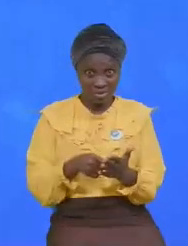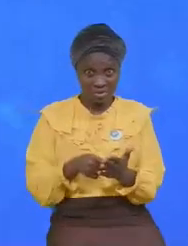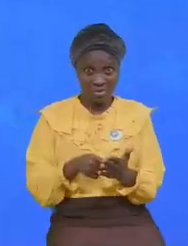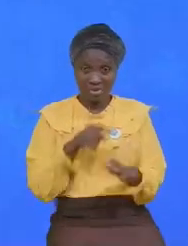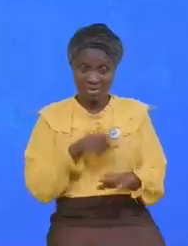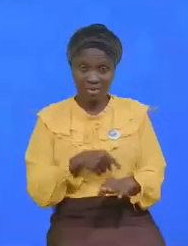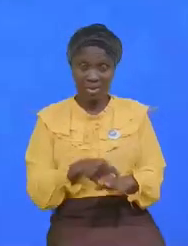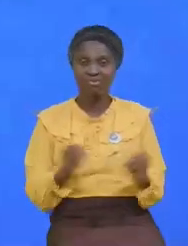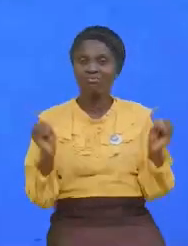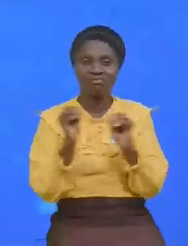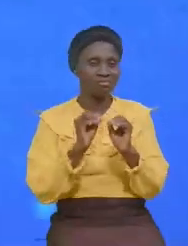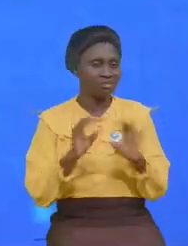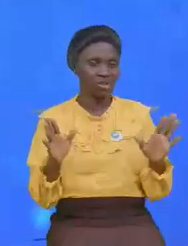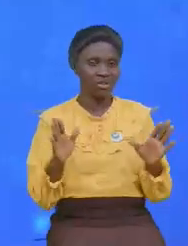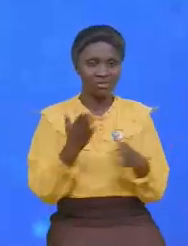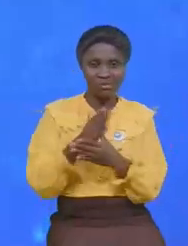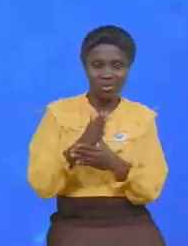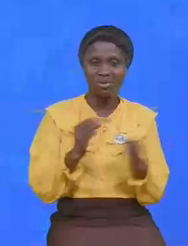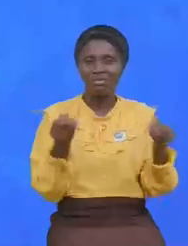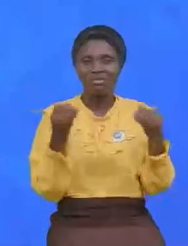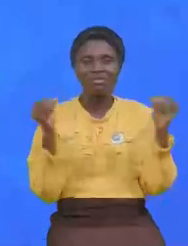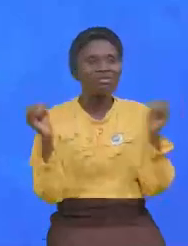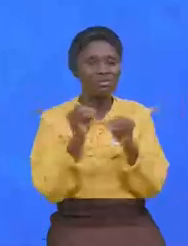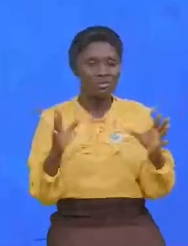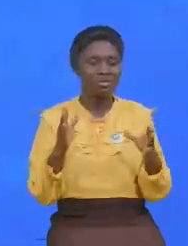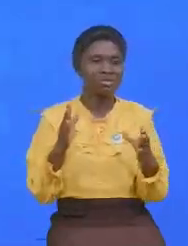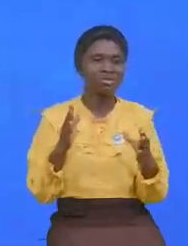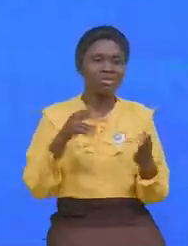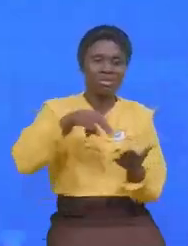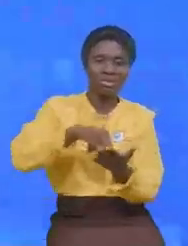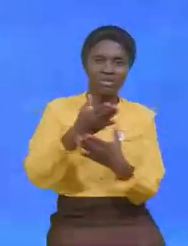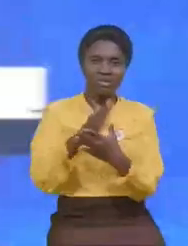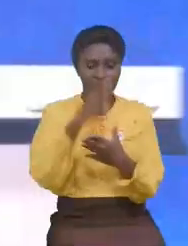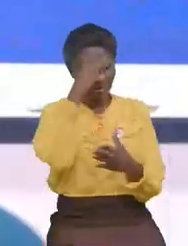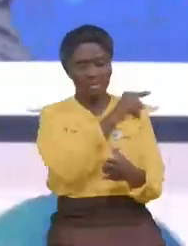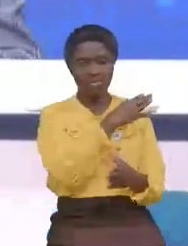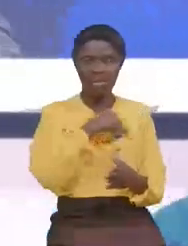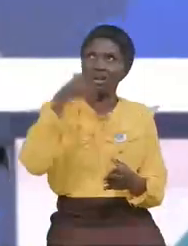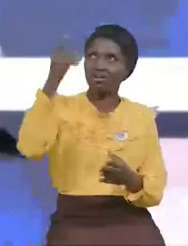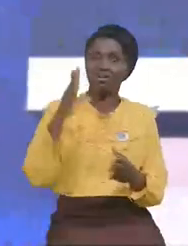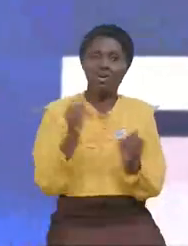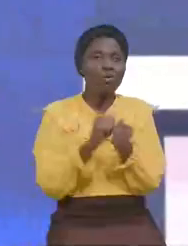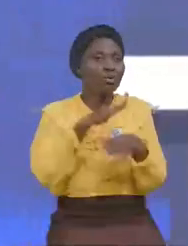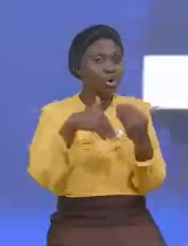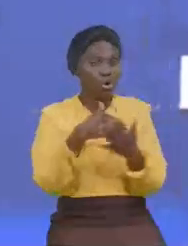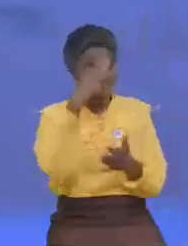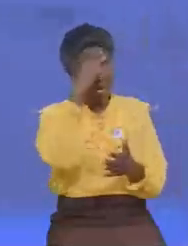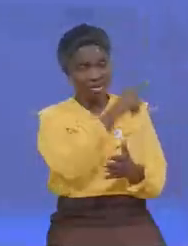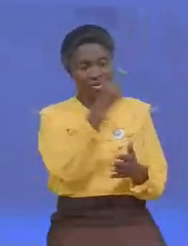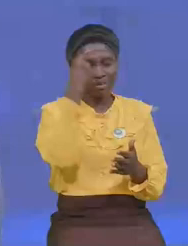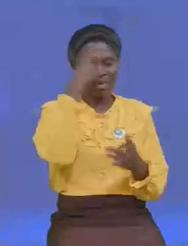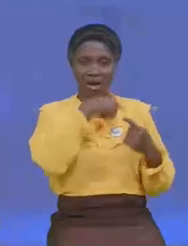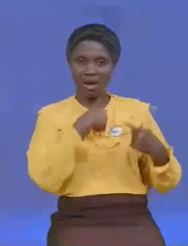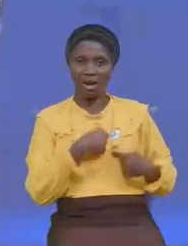de bon sur la terre. Il l'a reçu de toute son âme, de toute sa